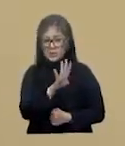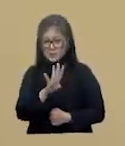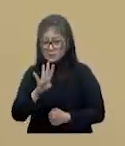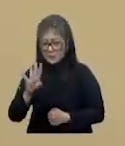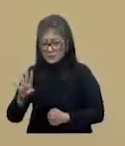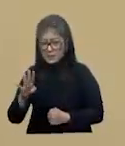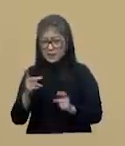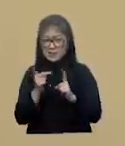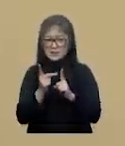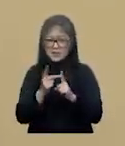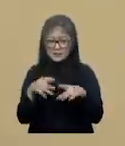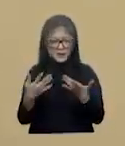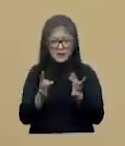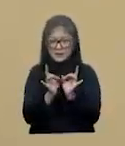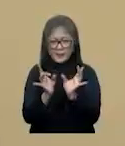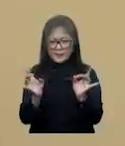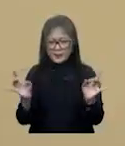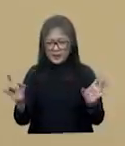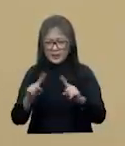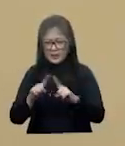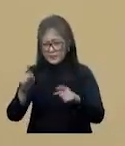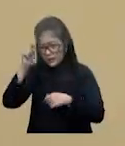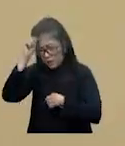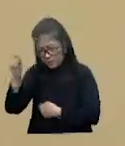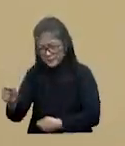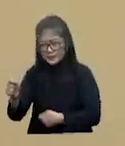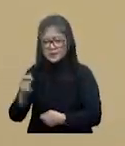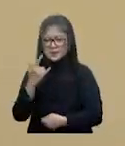itu berbeda, saya kira kita harus sikapi dengan secara dewasa.